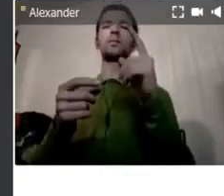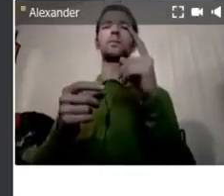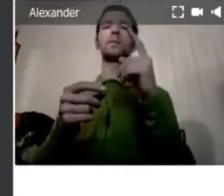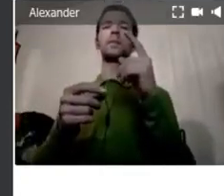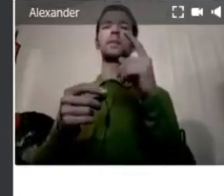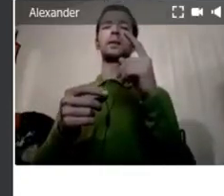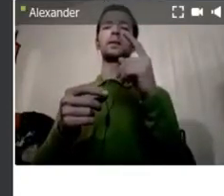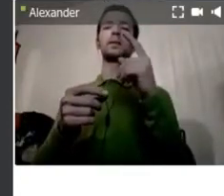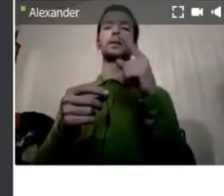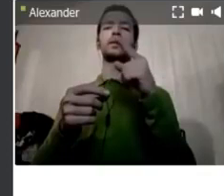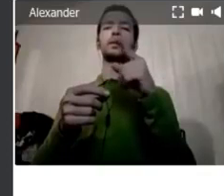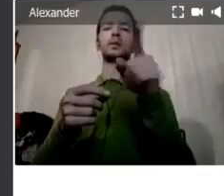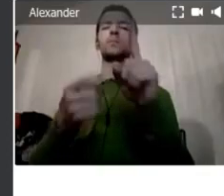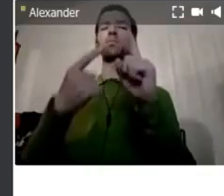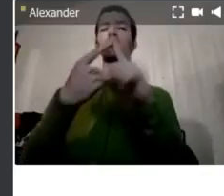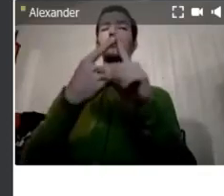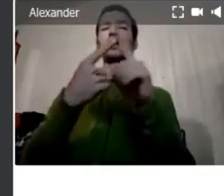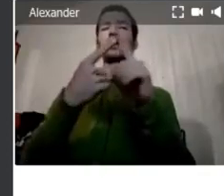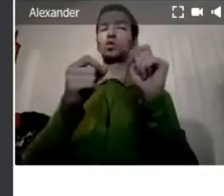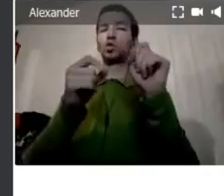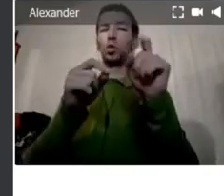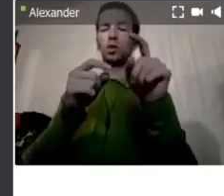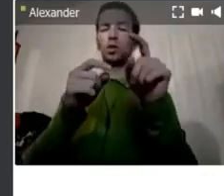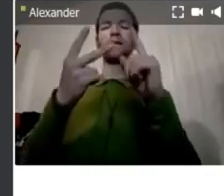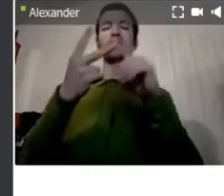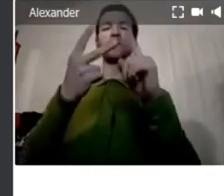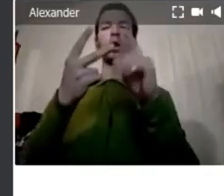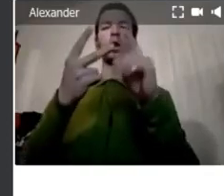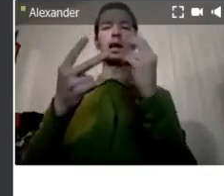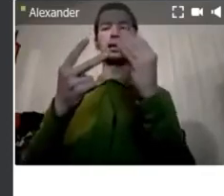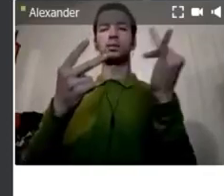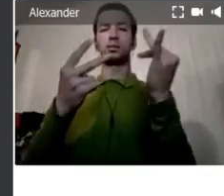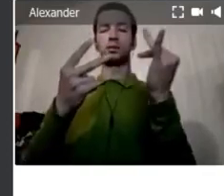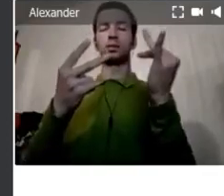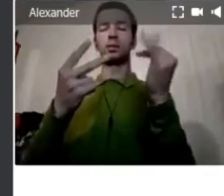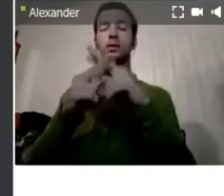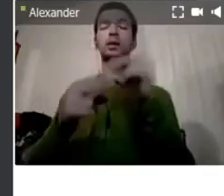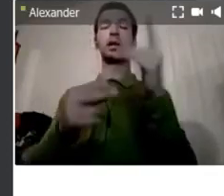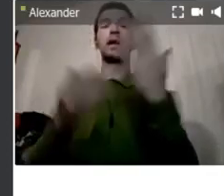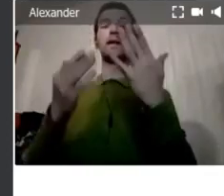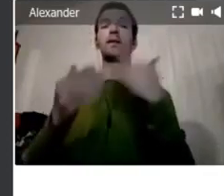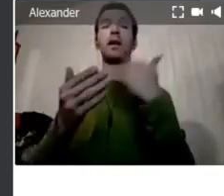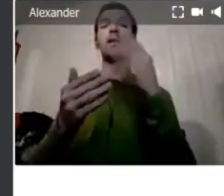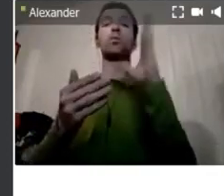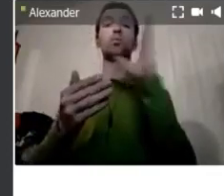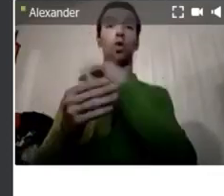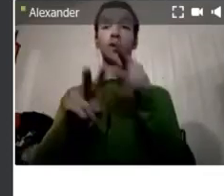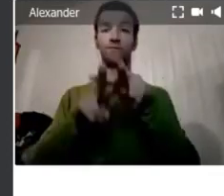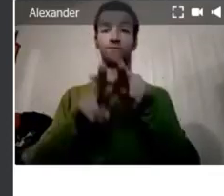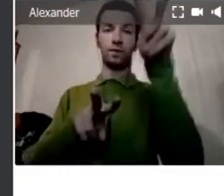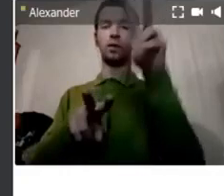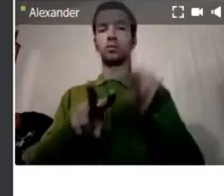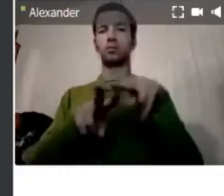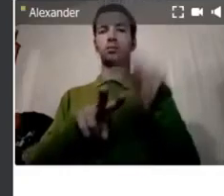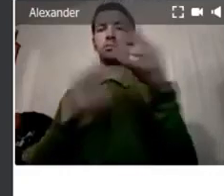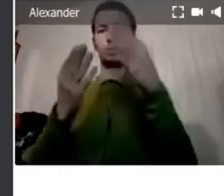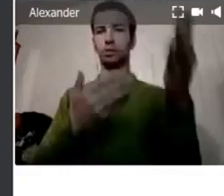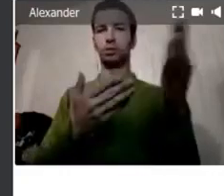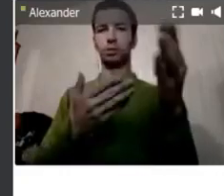программе доходность примерно одинаковая. То есть и там старт 450